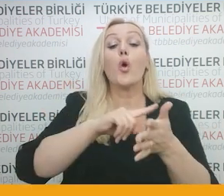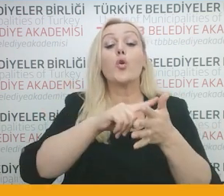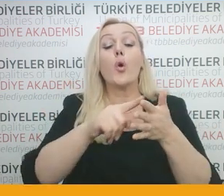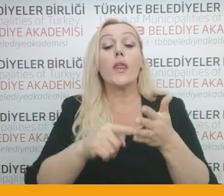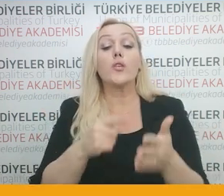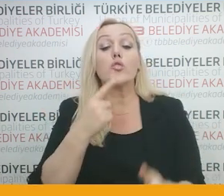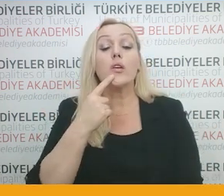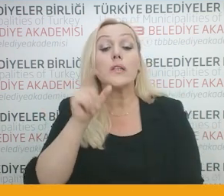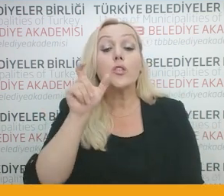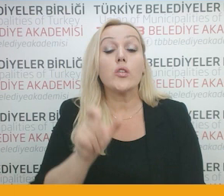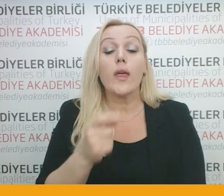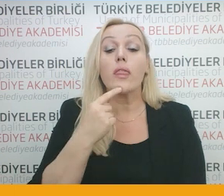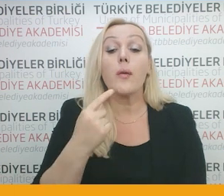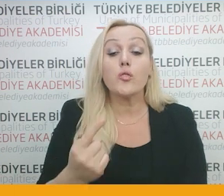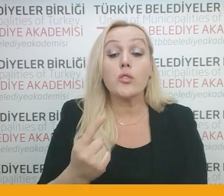ki